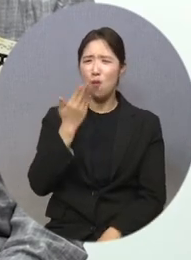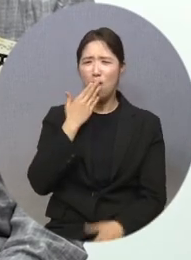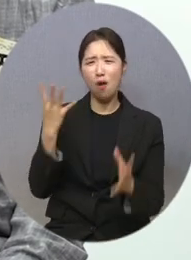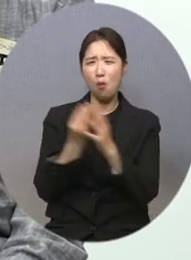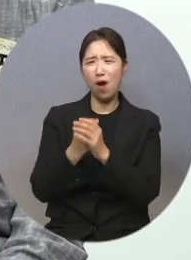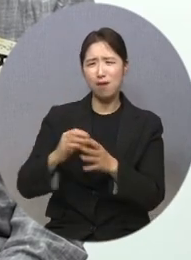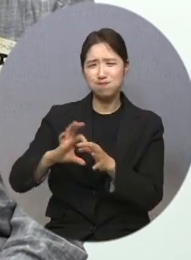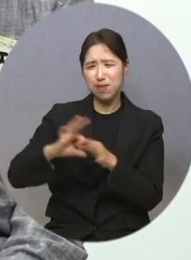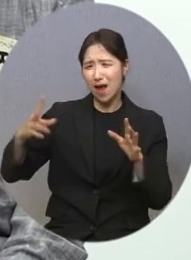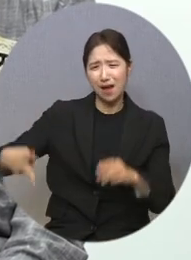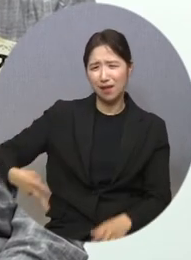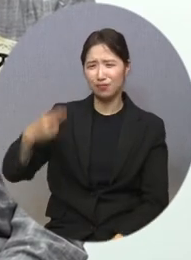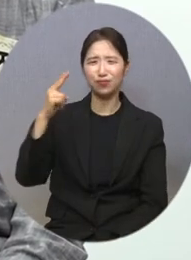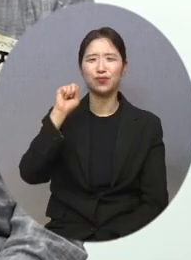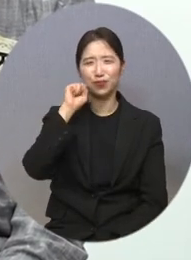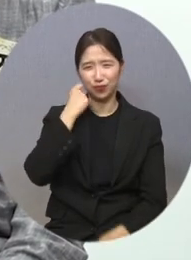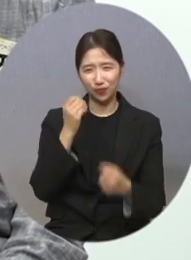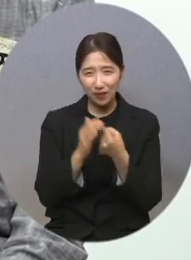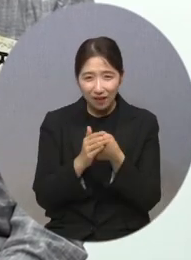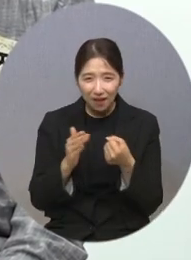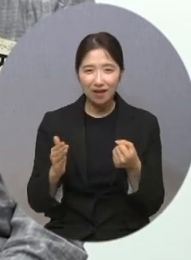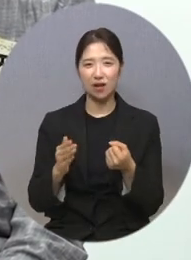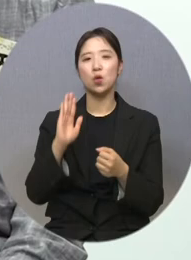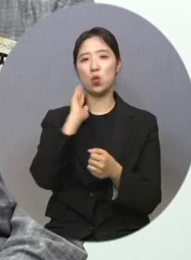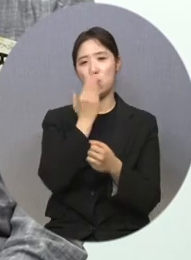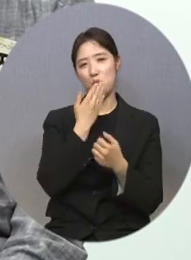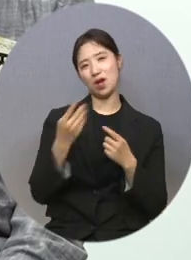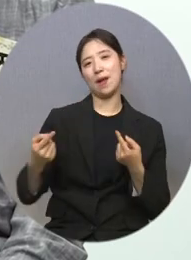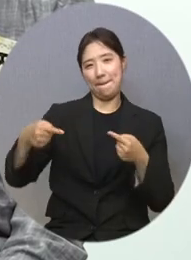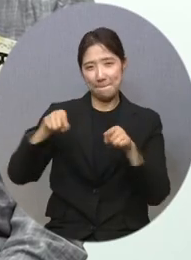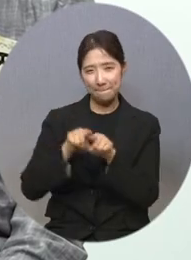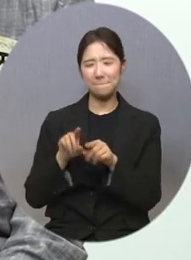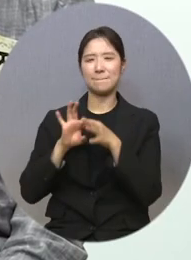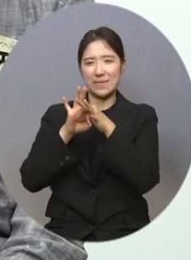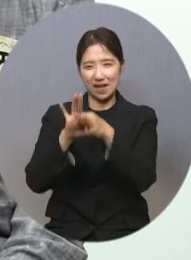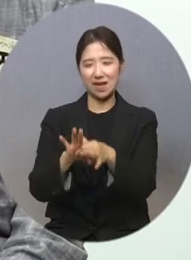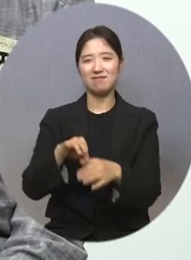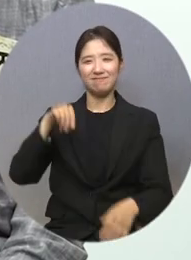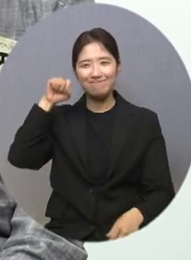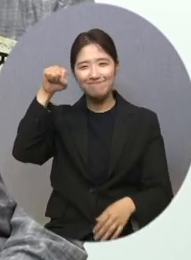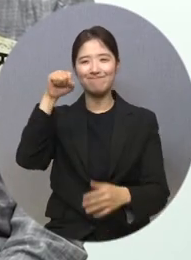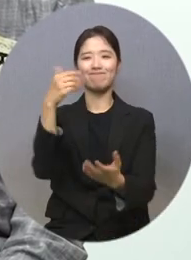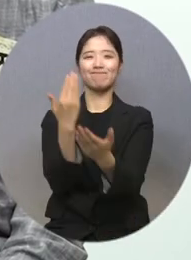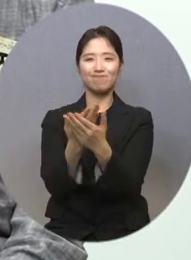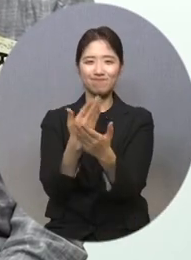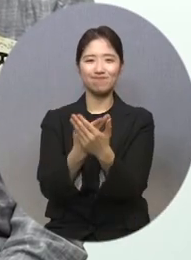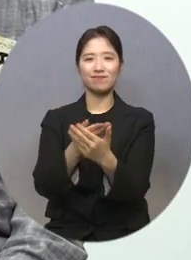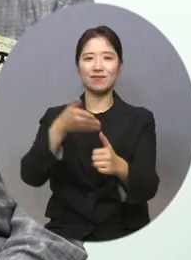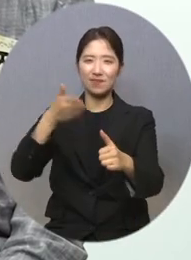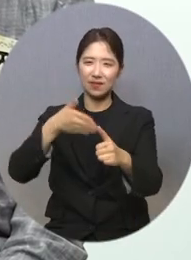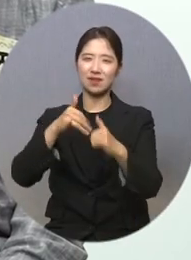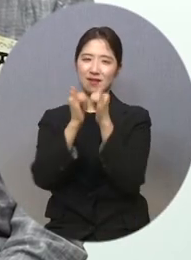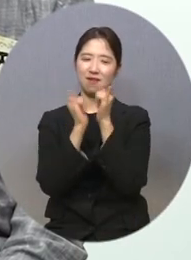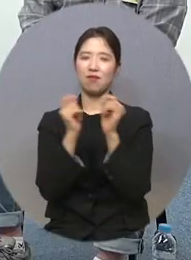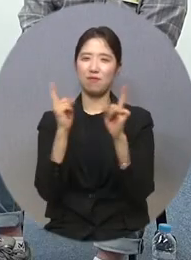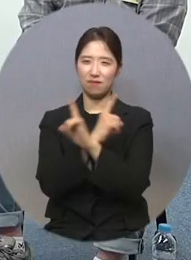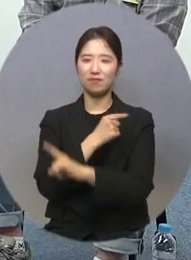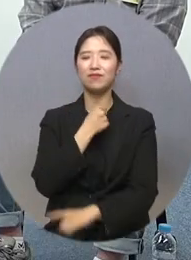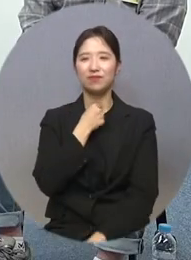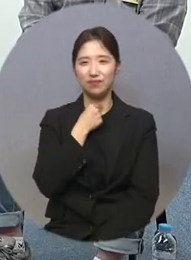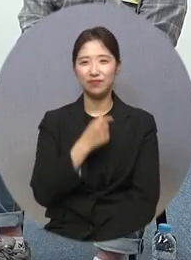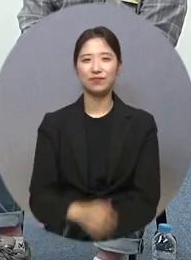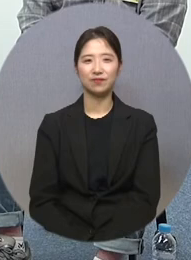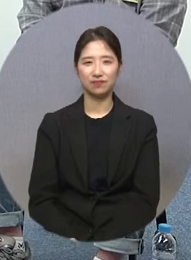뗄 수 없는 관계니까요. 농인들과 함께 해가지고 뭔가 계속적으로 요구를 하고 사회를 좀 바꿔갈 수 있는 계기가 되면 좋겠습니다.